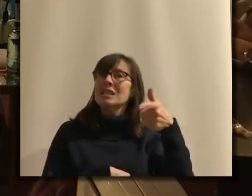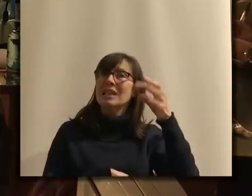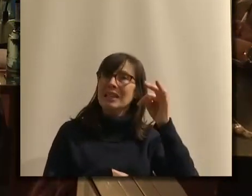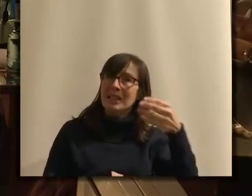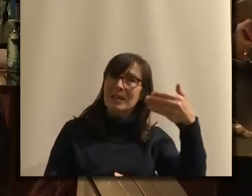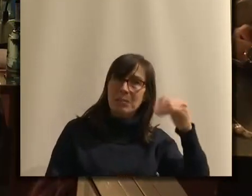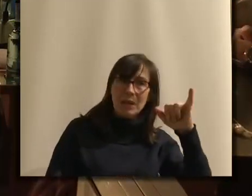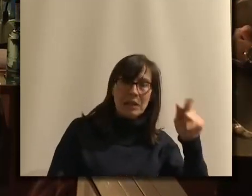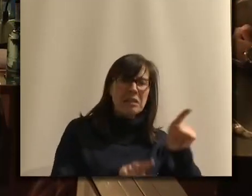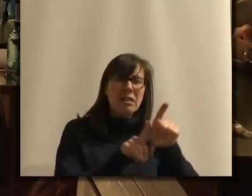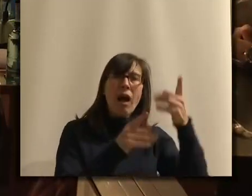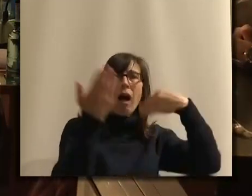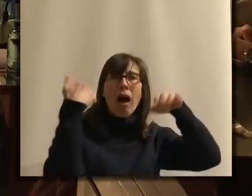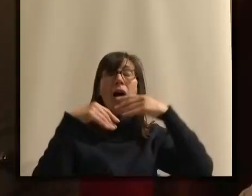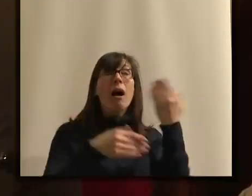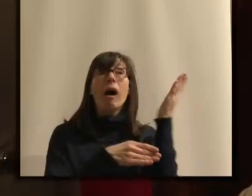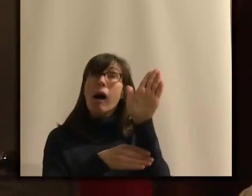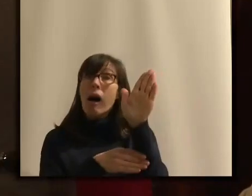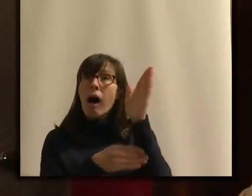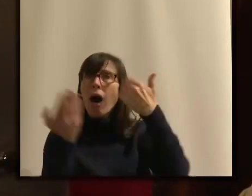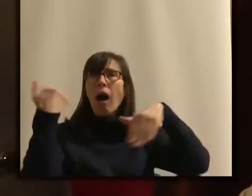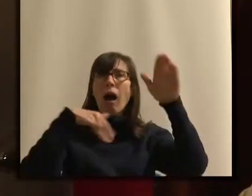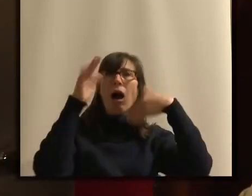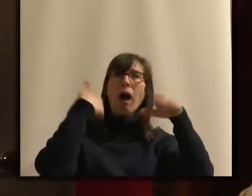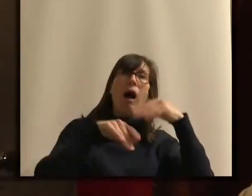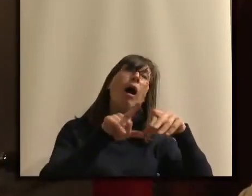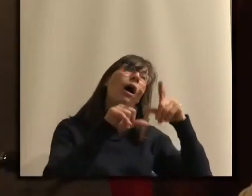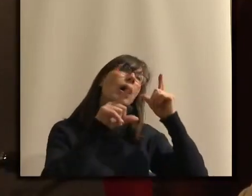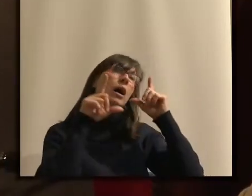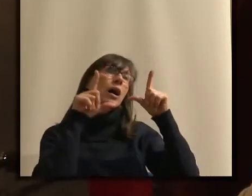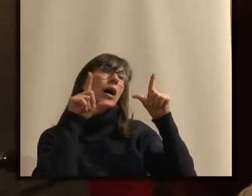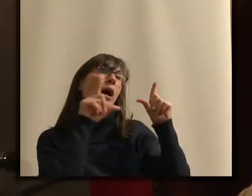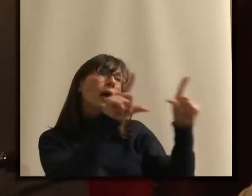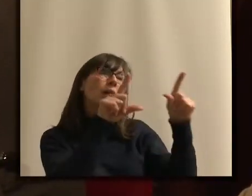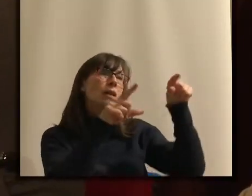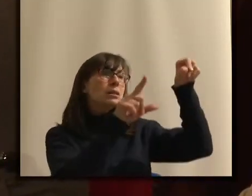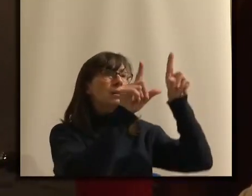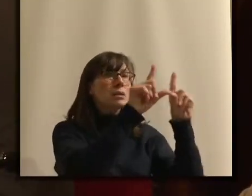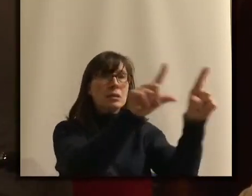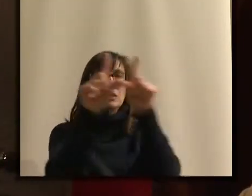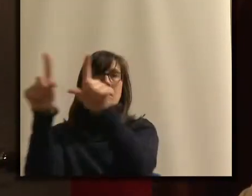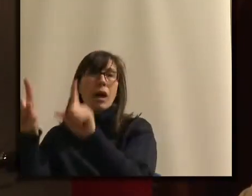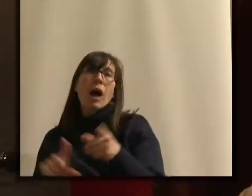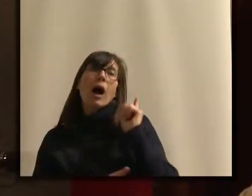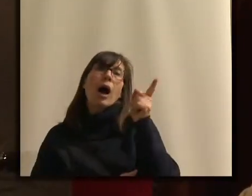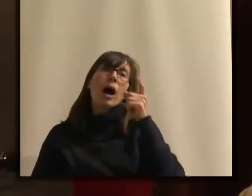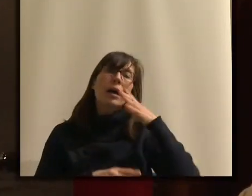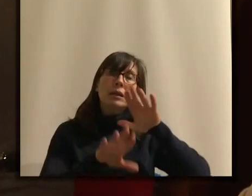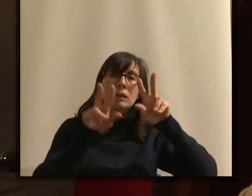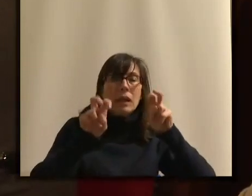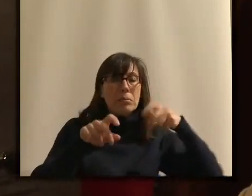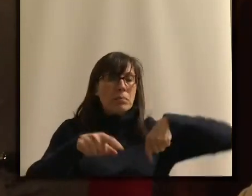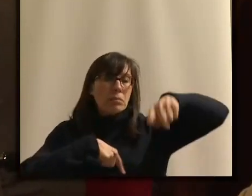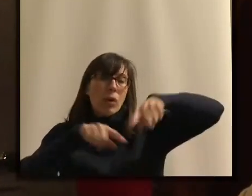Mobilitat, enfront de que se'ns deia que només es posarien aquests cartells en quatre punts de la ciutat per criteris de